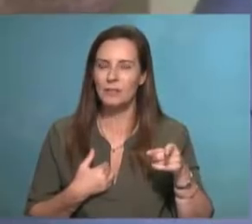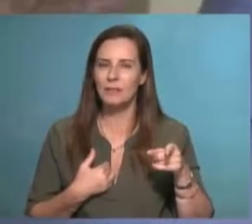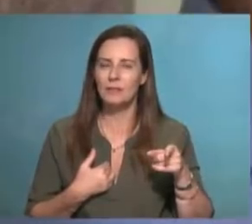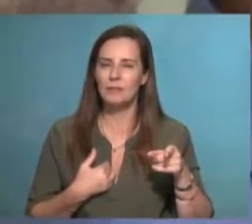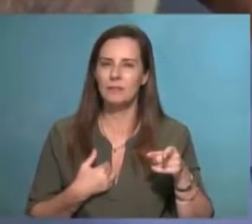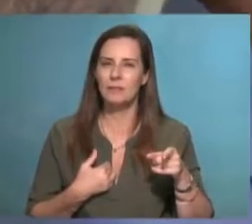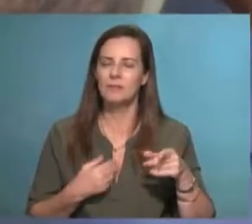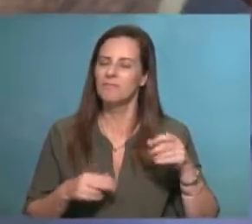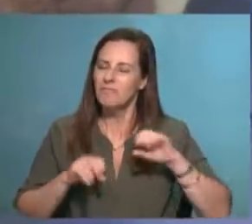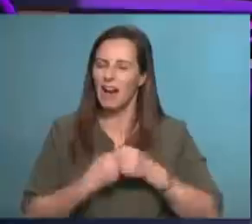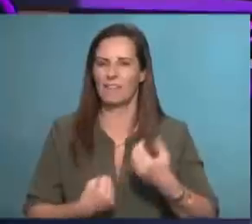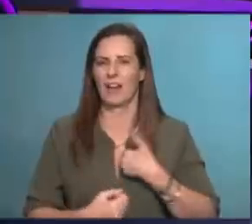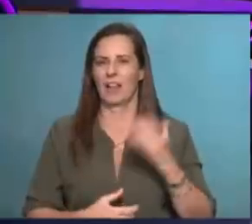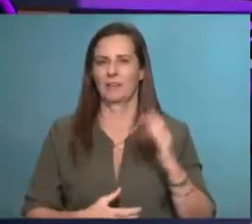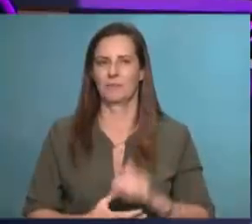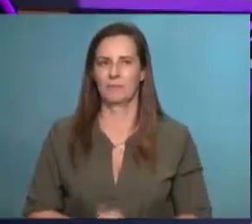הפריע לי.